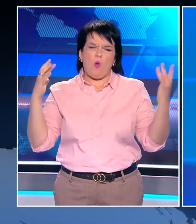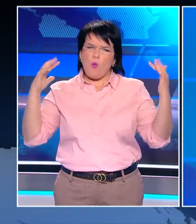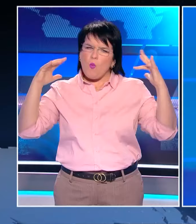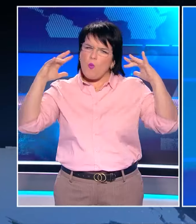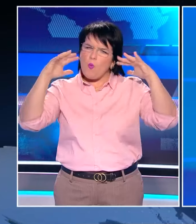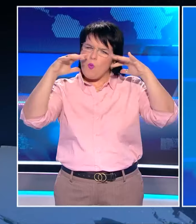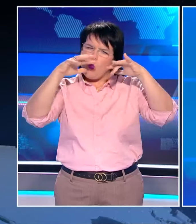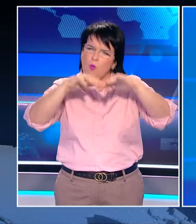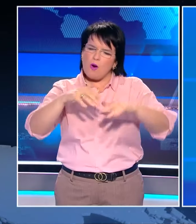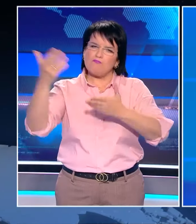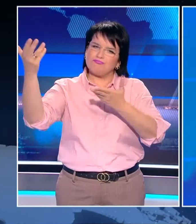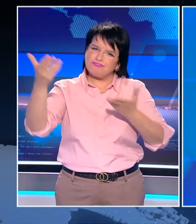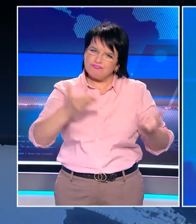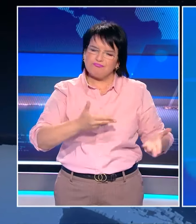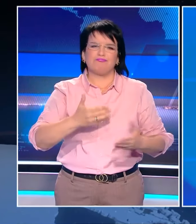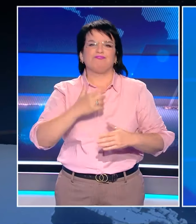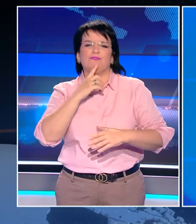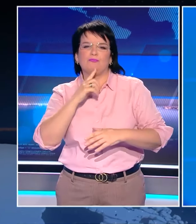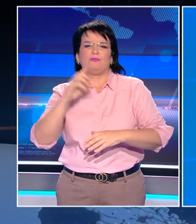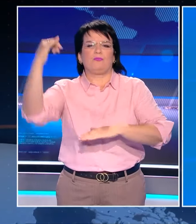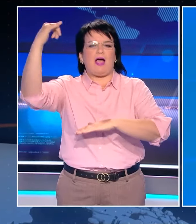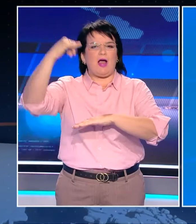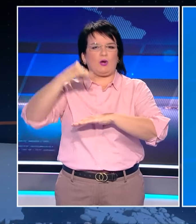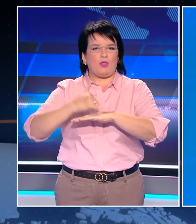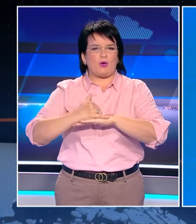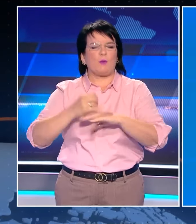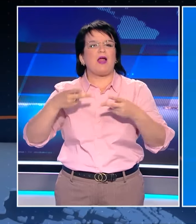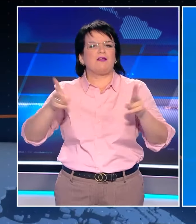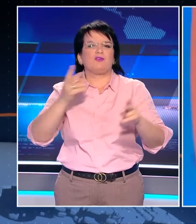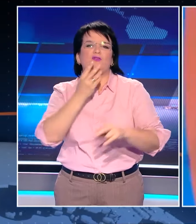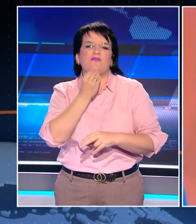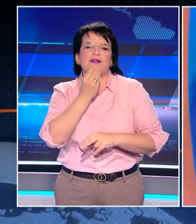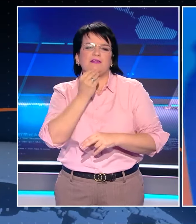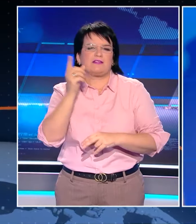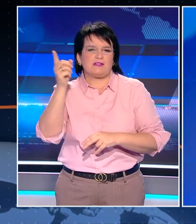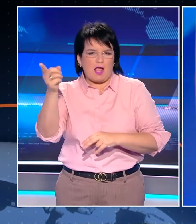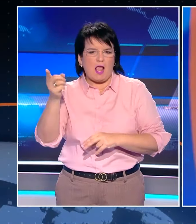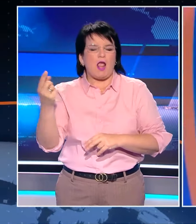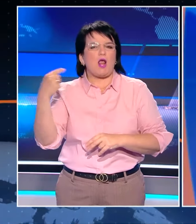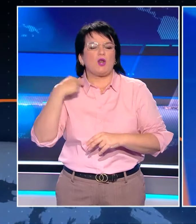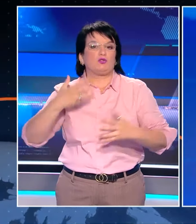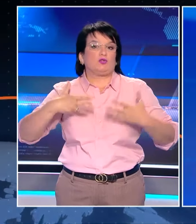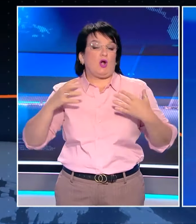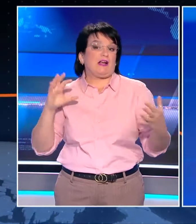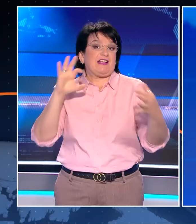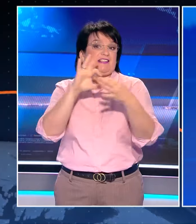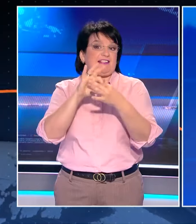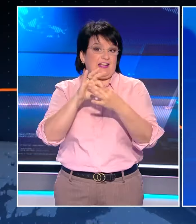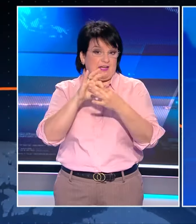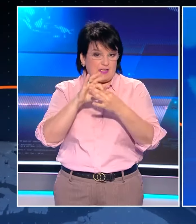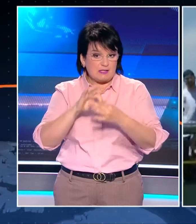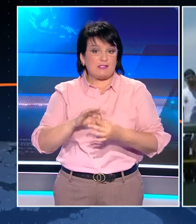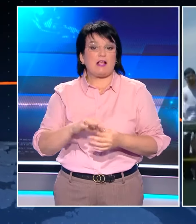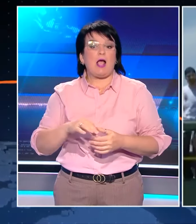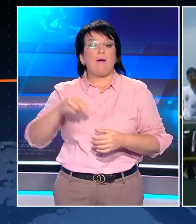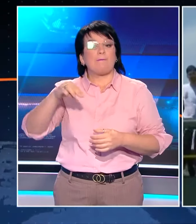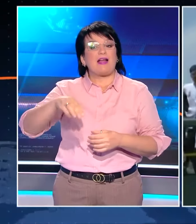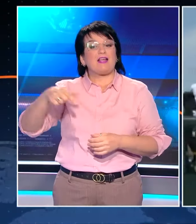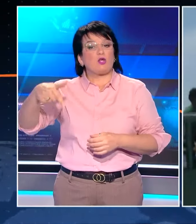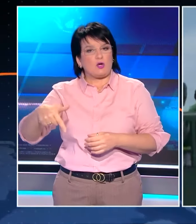φιλάθλων υποδέχτηκε τους πρωταθλητές στο αεροδρόμιο και οι πανηγυρισμοί συνεχίζονται. Πάμε να συνδεθούμε με τη Μαριάννα Γεωργαντή,